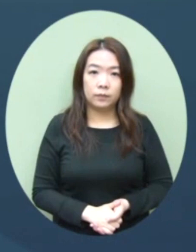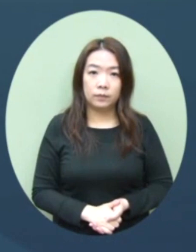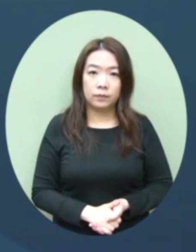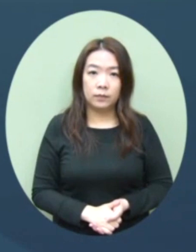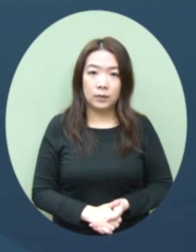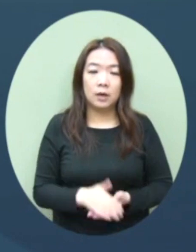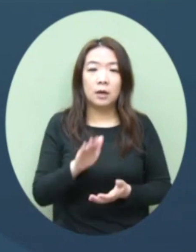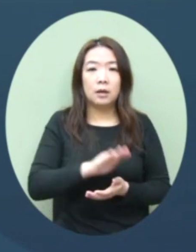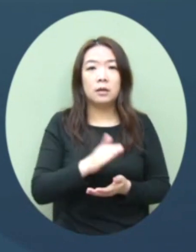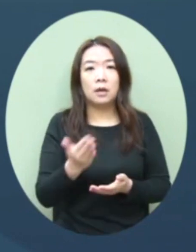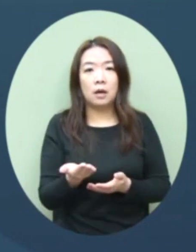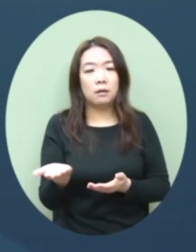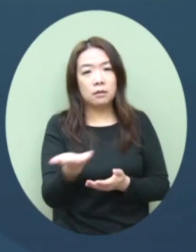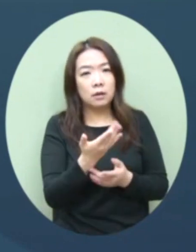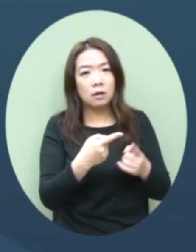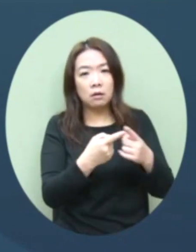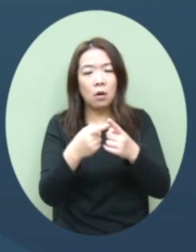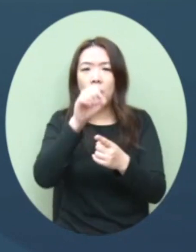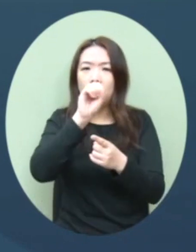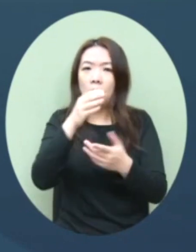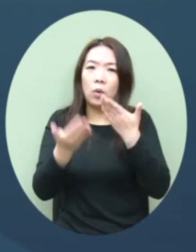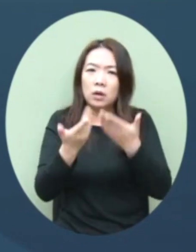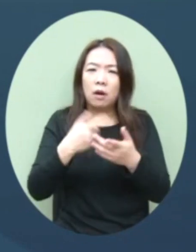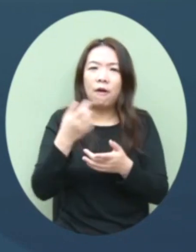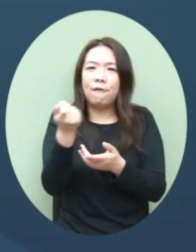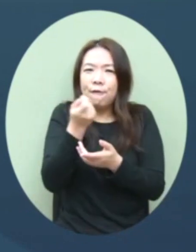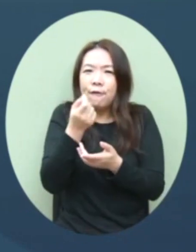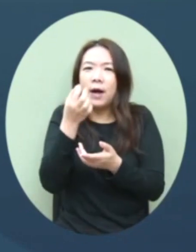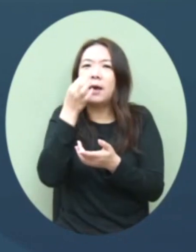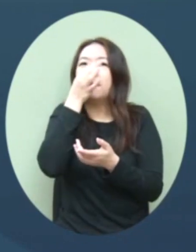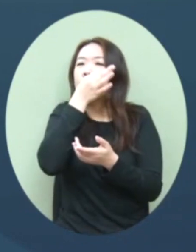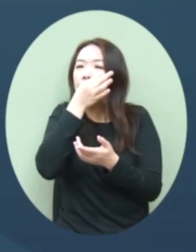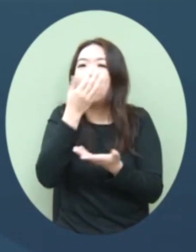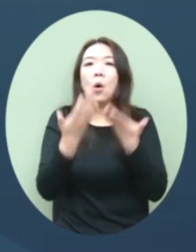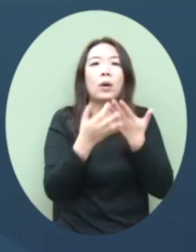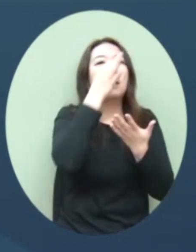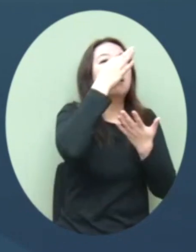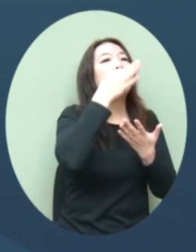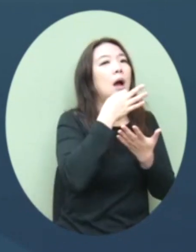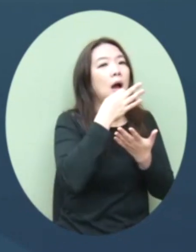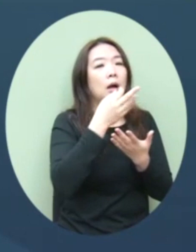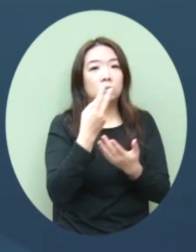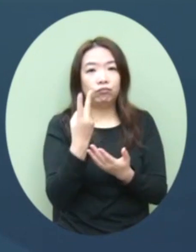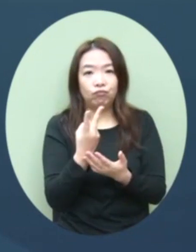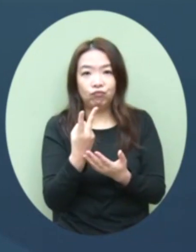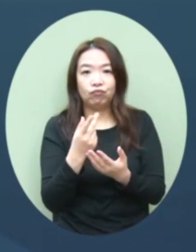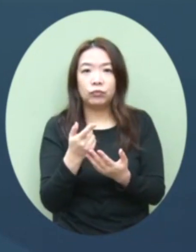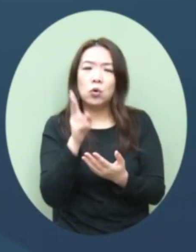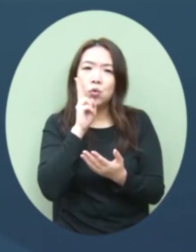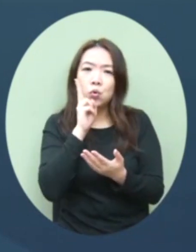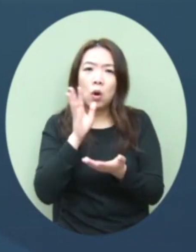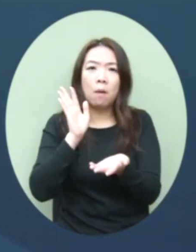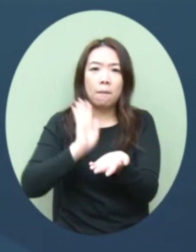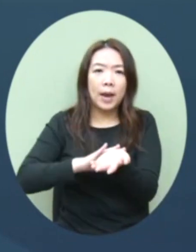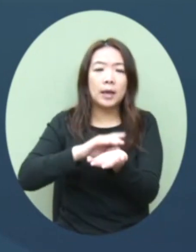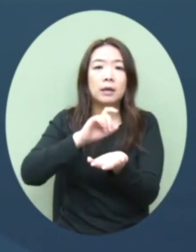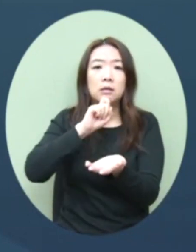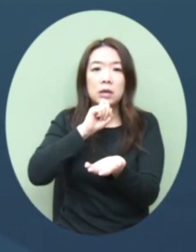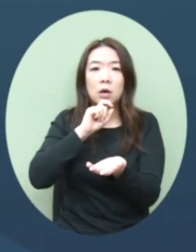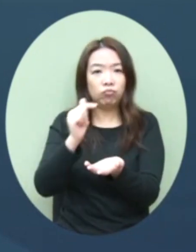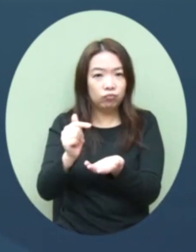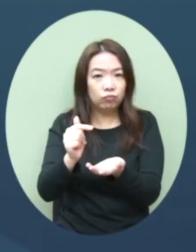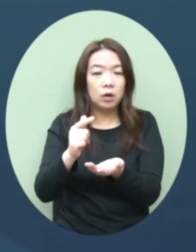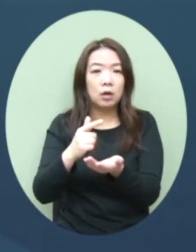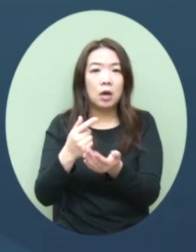但当然大家都会问在快速测试也好核原核酸检测也好如果是呈阳性它是一个